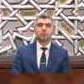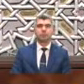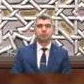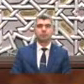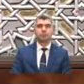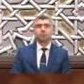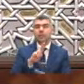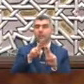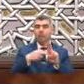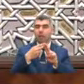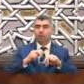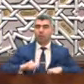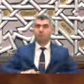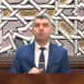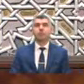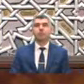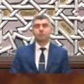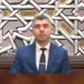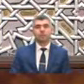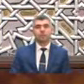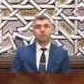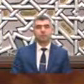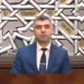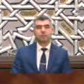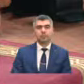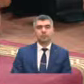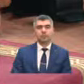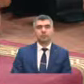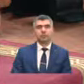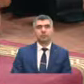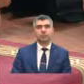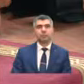جواب السيد الوزير، جواب السيد الوزير كاينين.